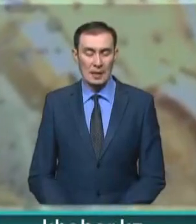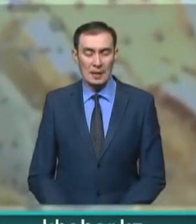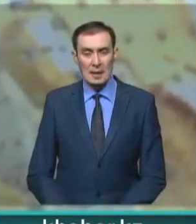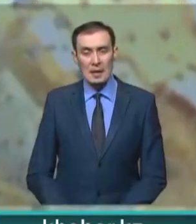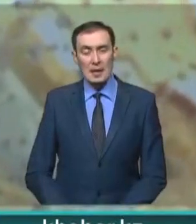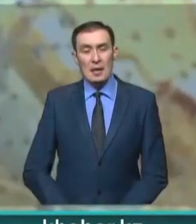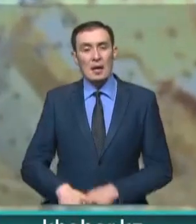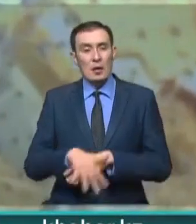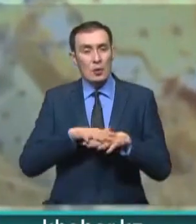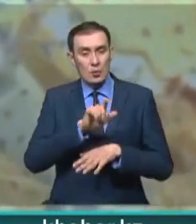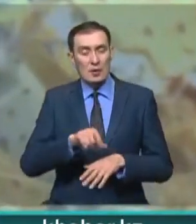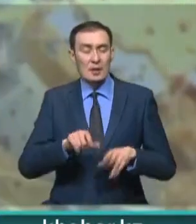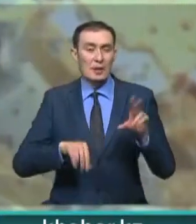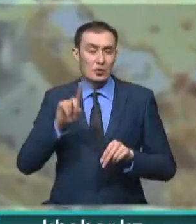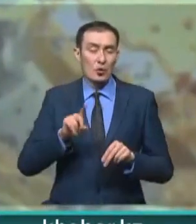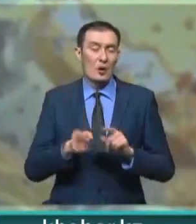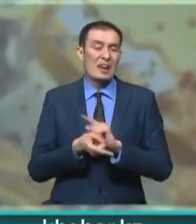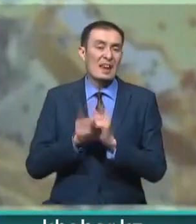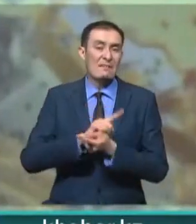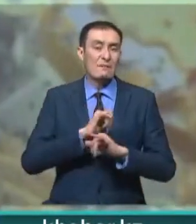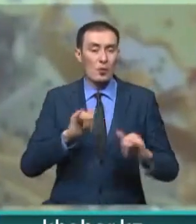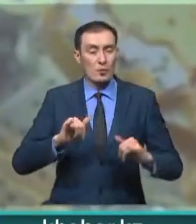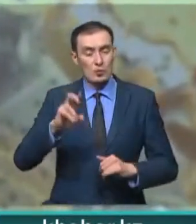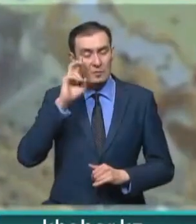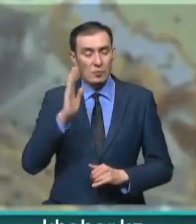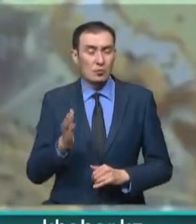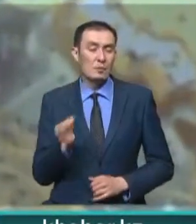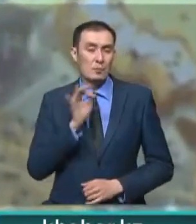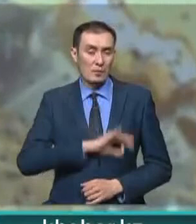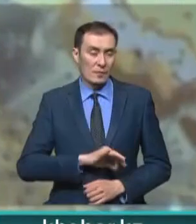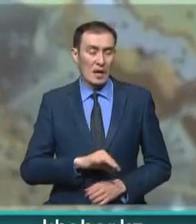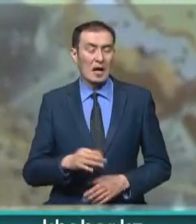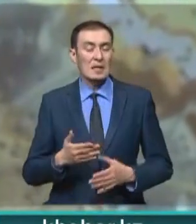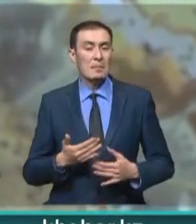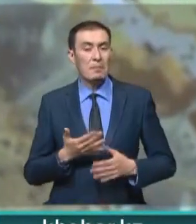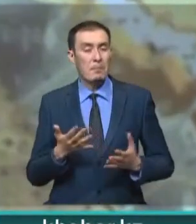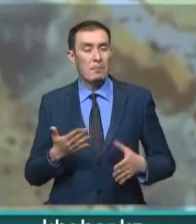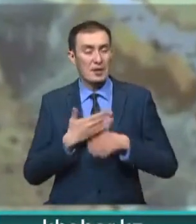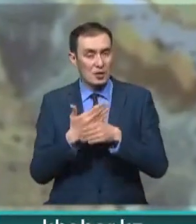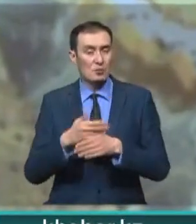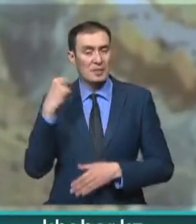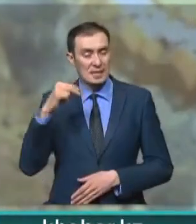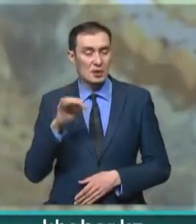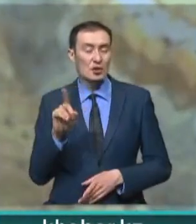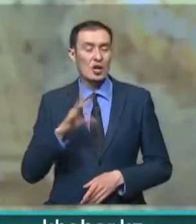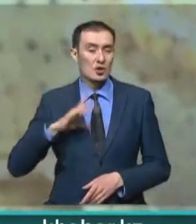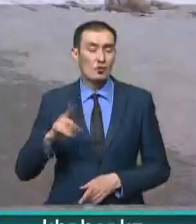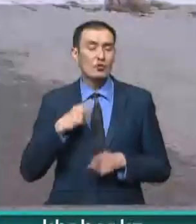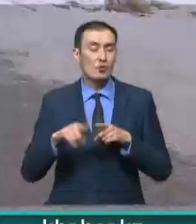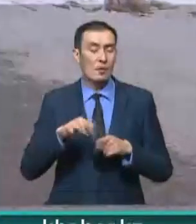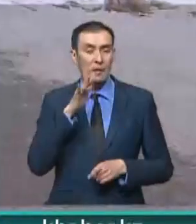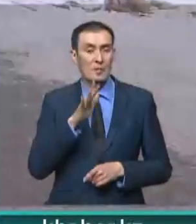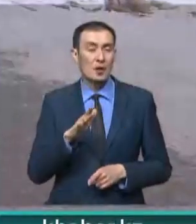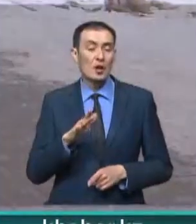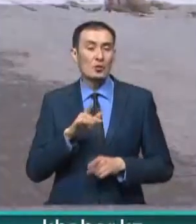Казахстанцы надеются, что системные реформы главы государства принесут реальные результаты. Они поддерживают президента и ожидают, что в ближайшем будущем не